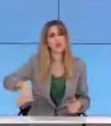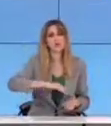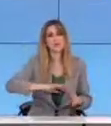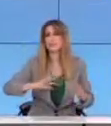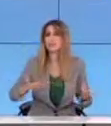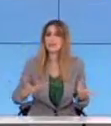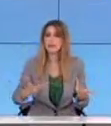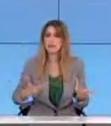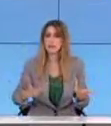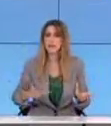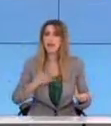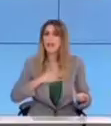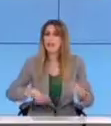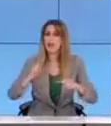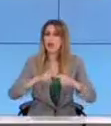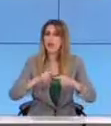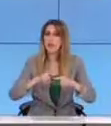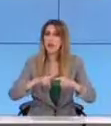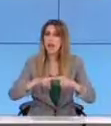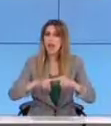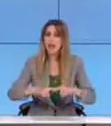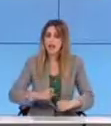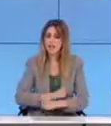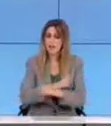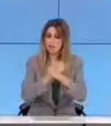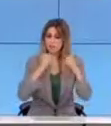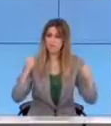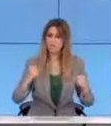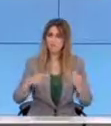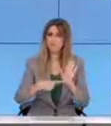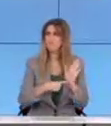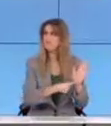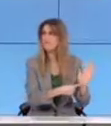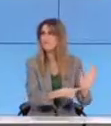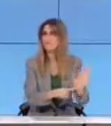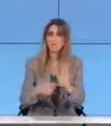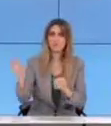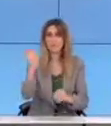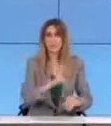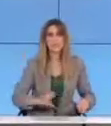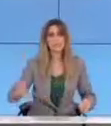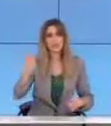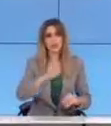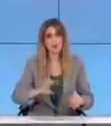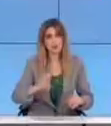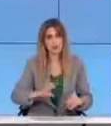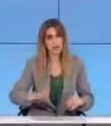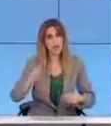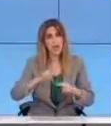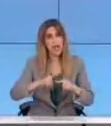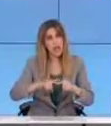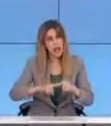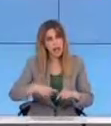ένα υπόδειγμα σύγχρονης ευρωπαϊκής χώρας, που έχει βγει από μια πρωτοφανή οικονομική κρίση, αλλά έχει βγει πιο